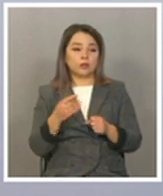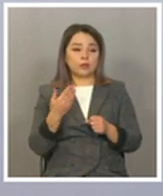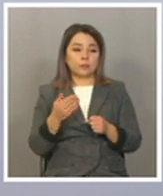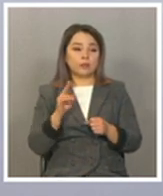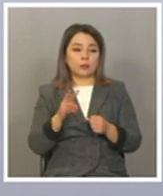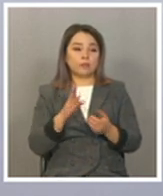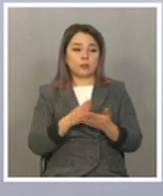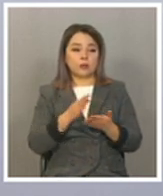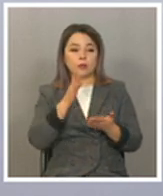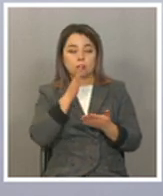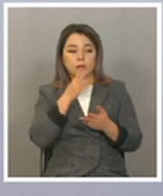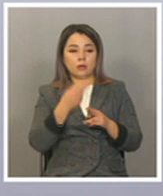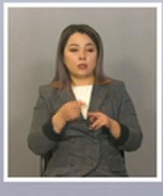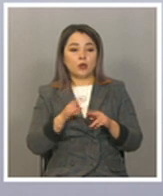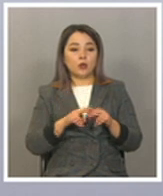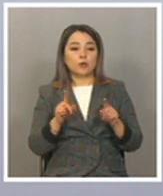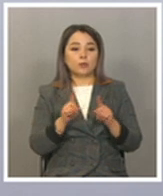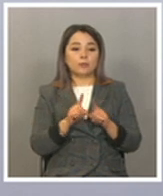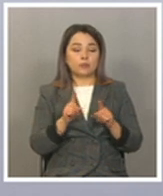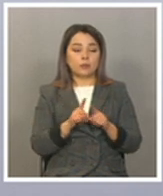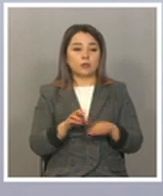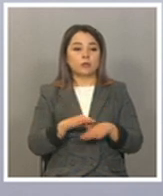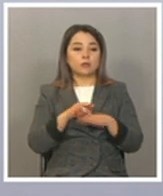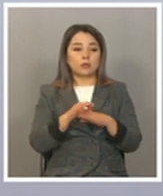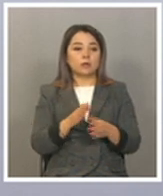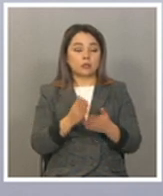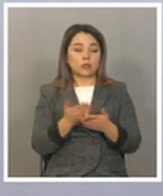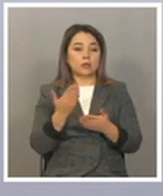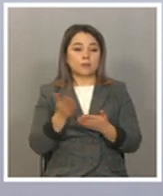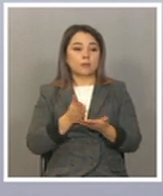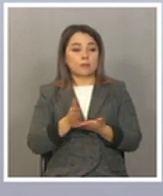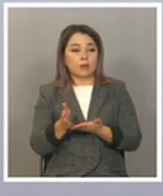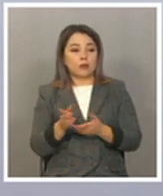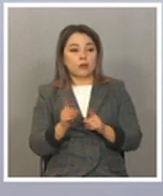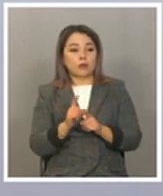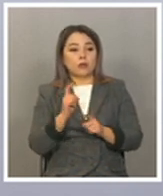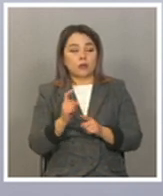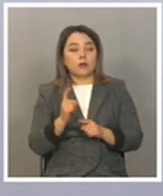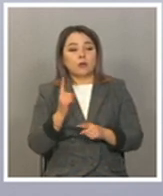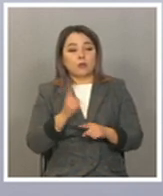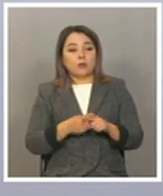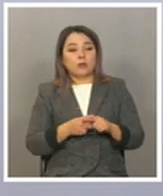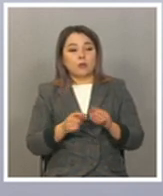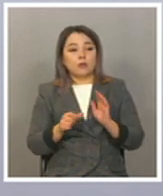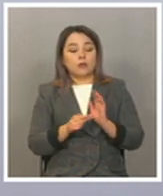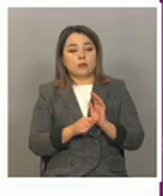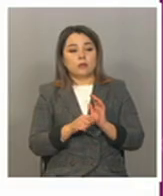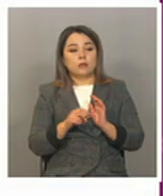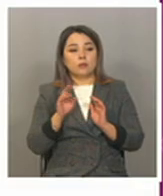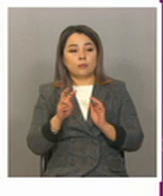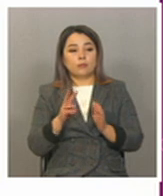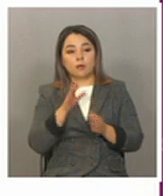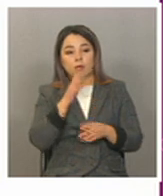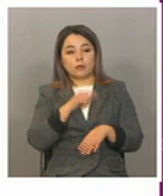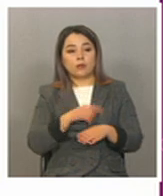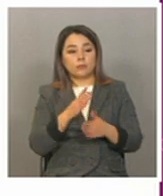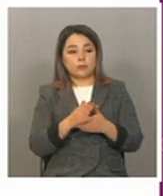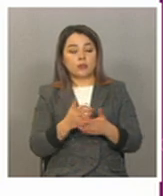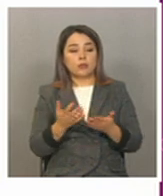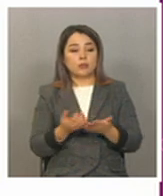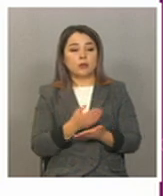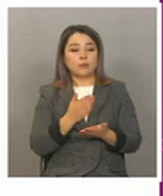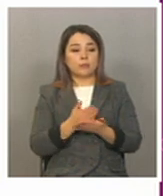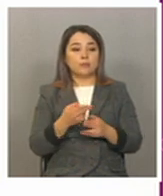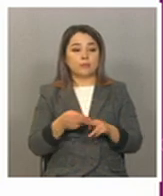болсын, онда батысқа қарай жүзген кеменің жылдамдығы x қосылған 6 километр сағат болады. Шыққан осы